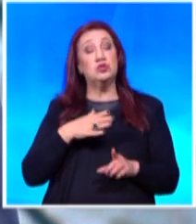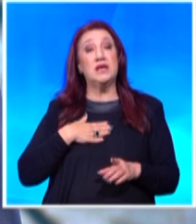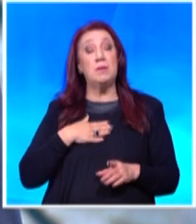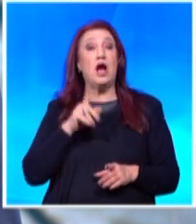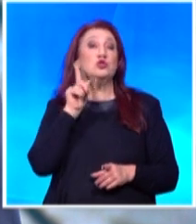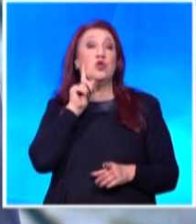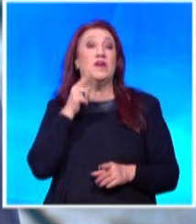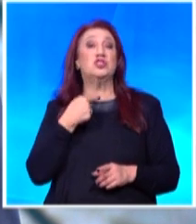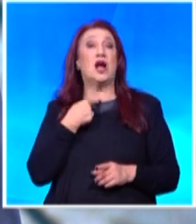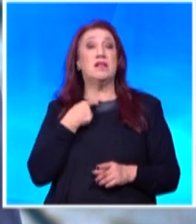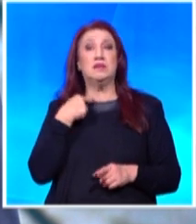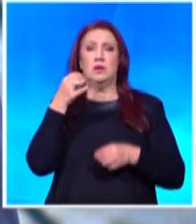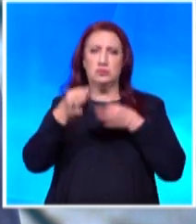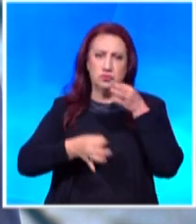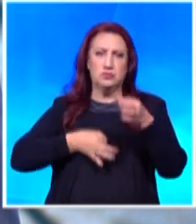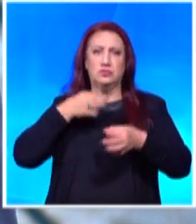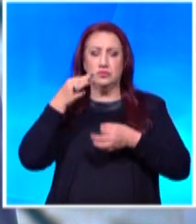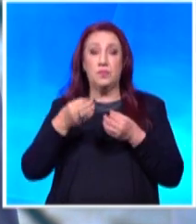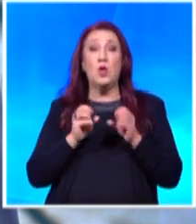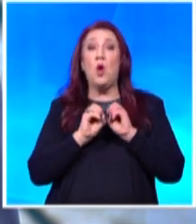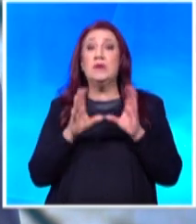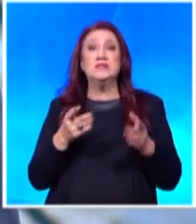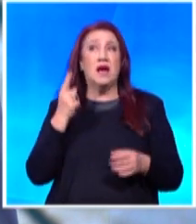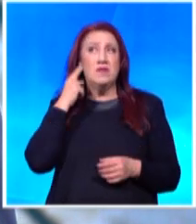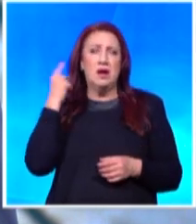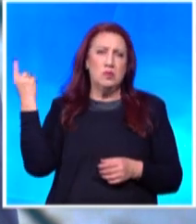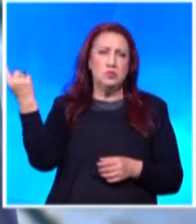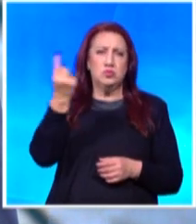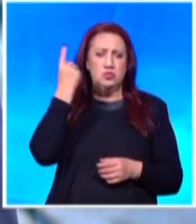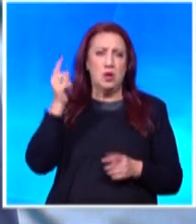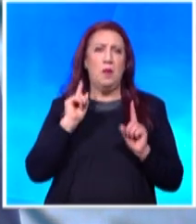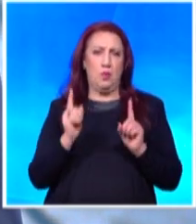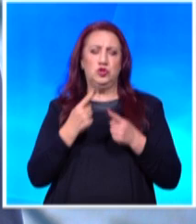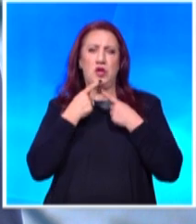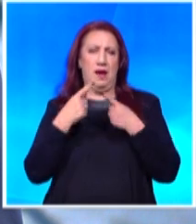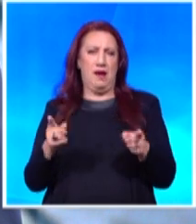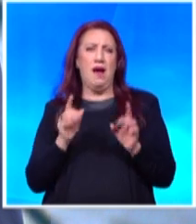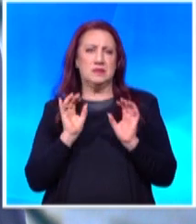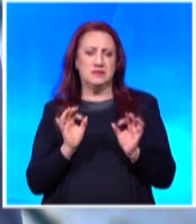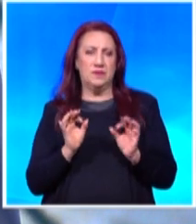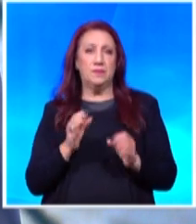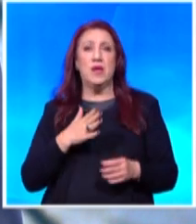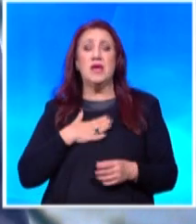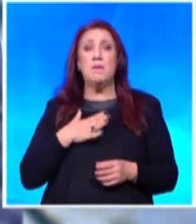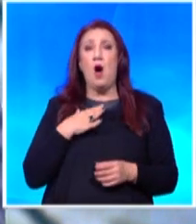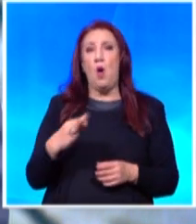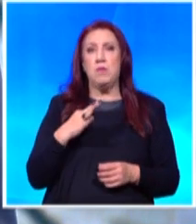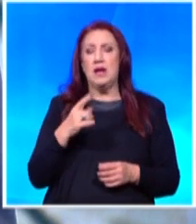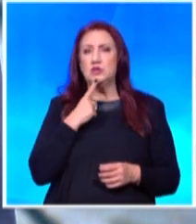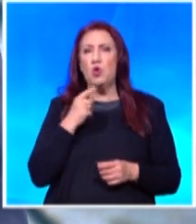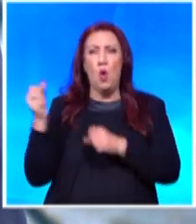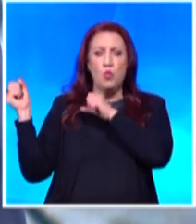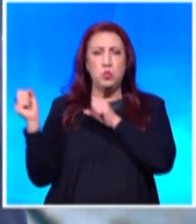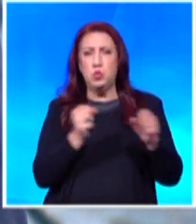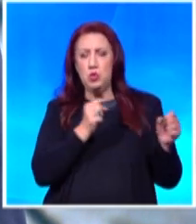така, и речево казват за какво е тази тревога. Например, могат да кажат опасност от буря, затворете